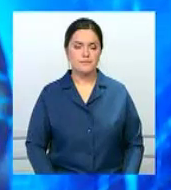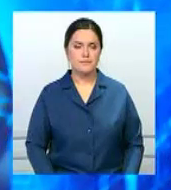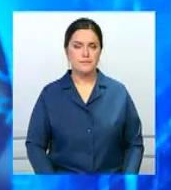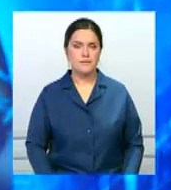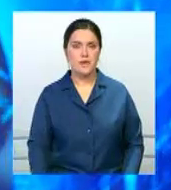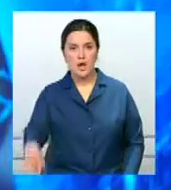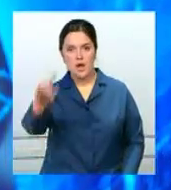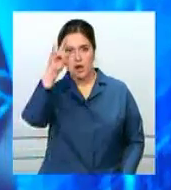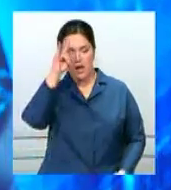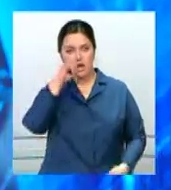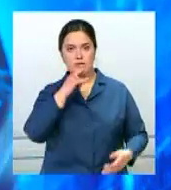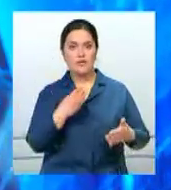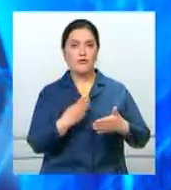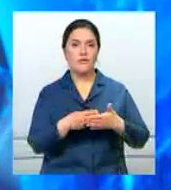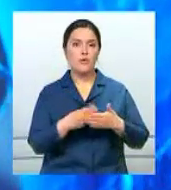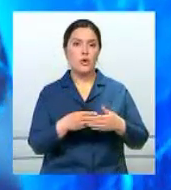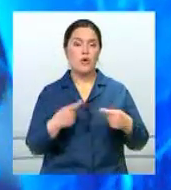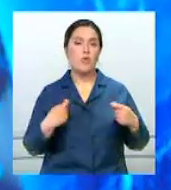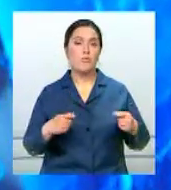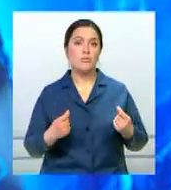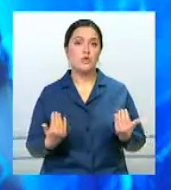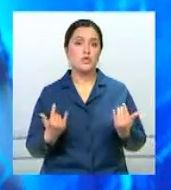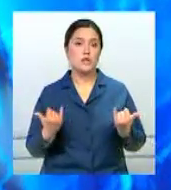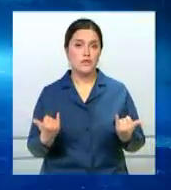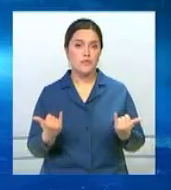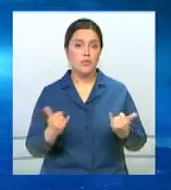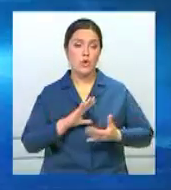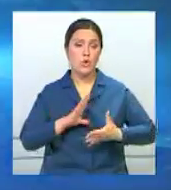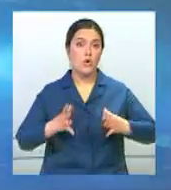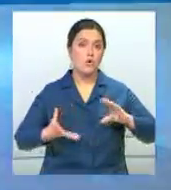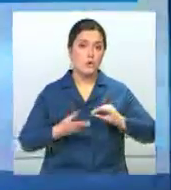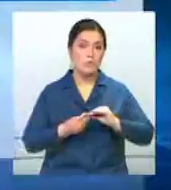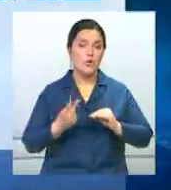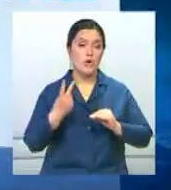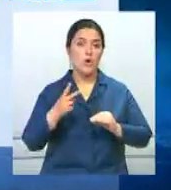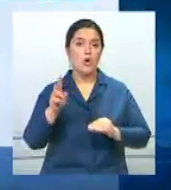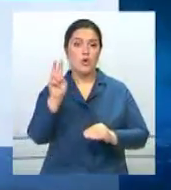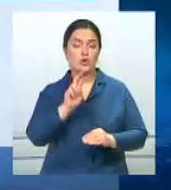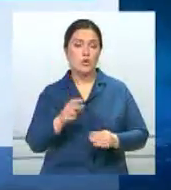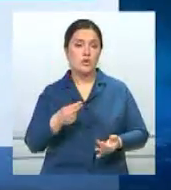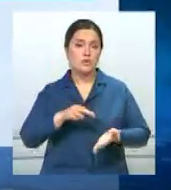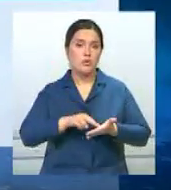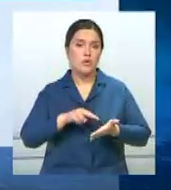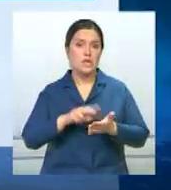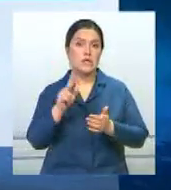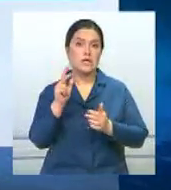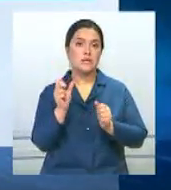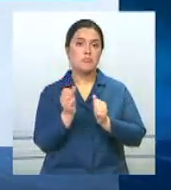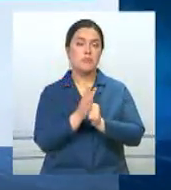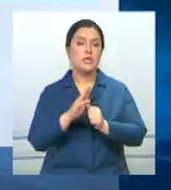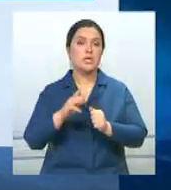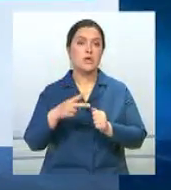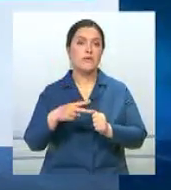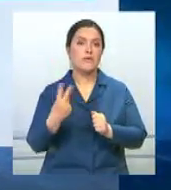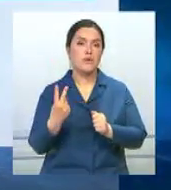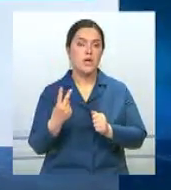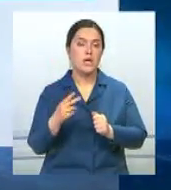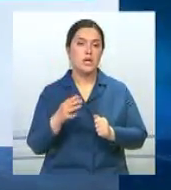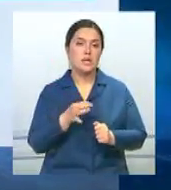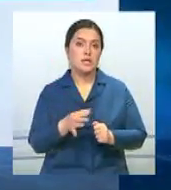Информация с казахстанской фондовой биржи. Сегодня по итогам двух сессий курс доллара составил 315 тенге 22